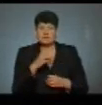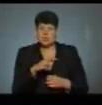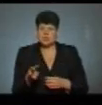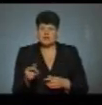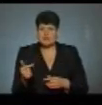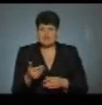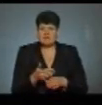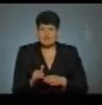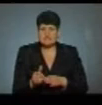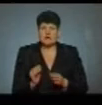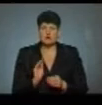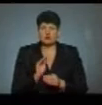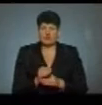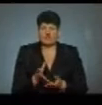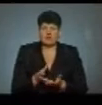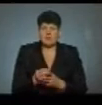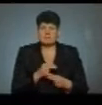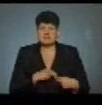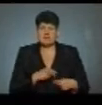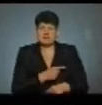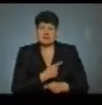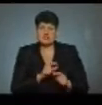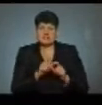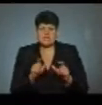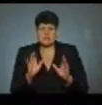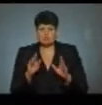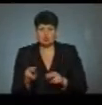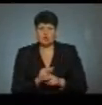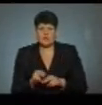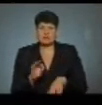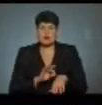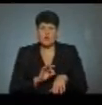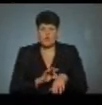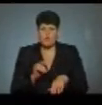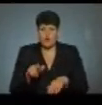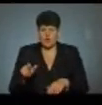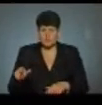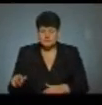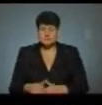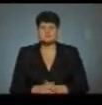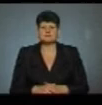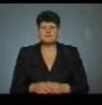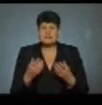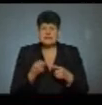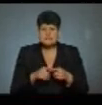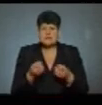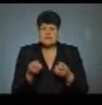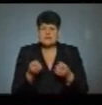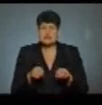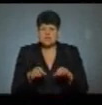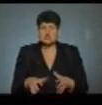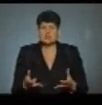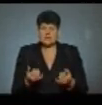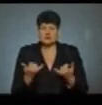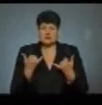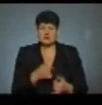для додаткових виплат працівникам медичних закладів, які будуть лікувати хворих на коронавірус. Таке рішення сьогодні прийняли депутати